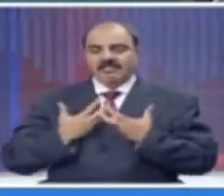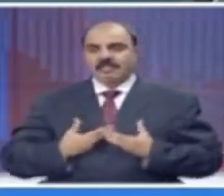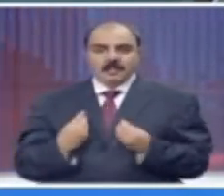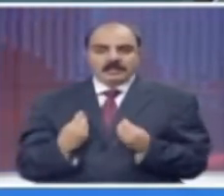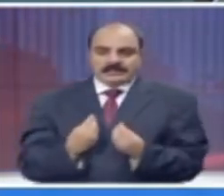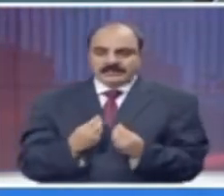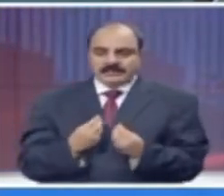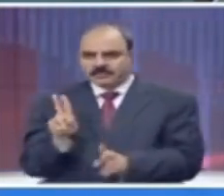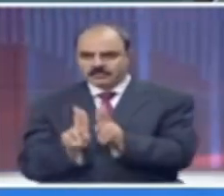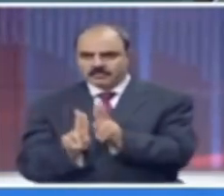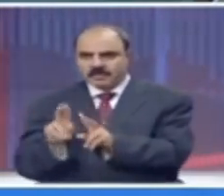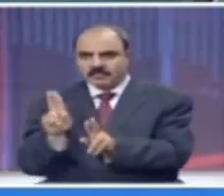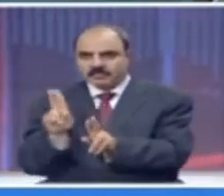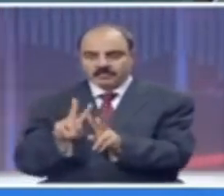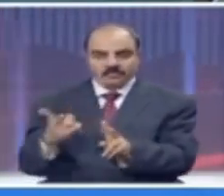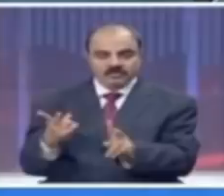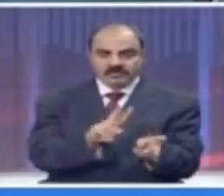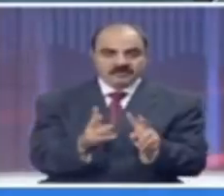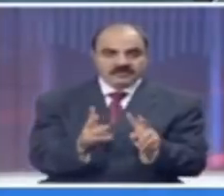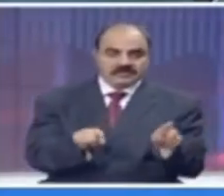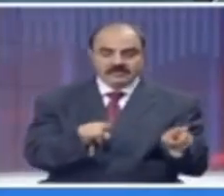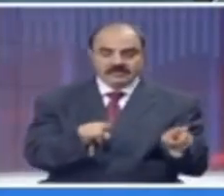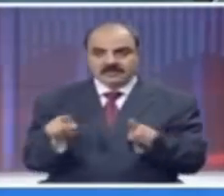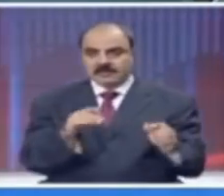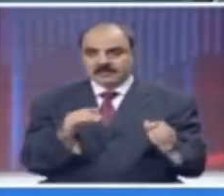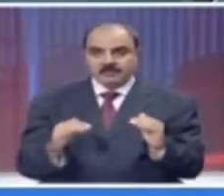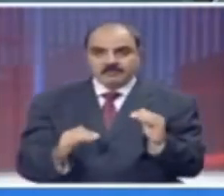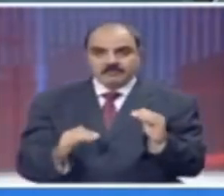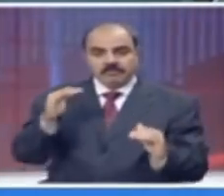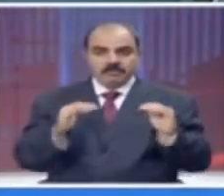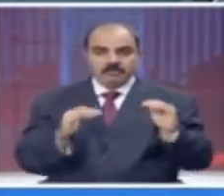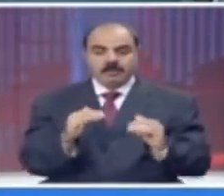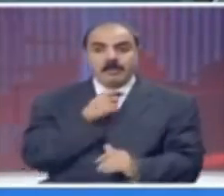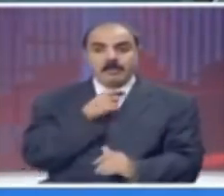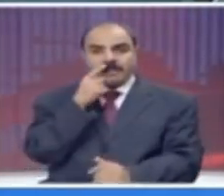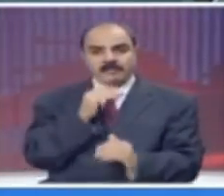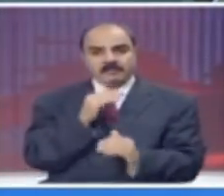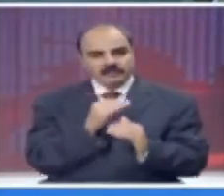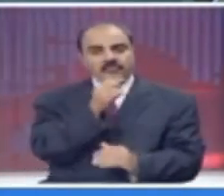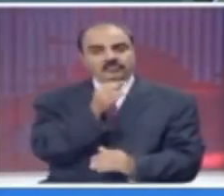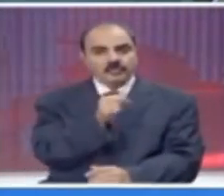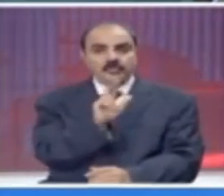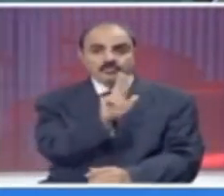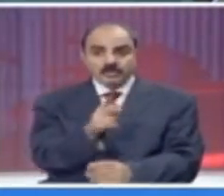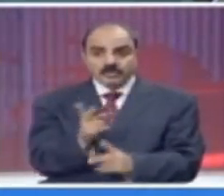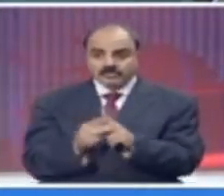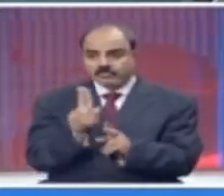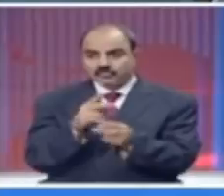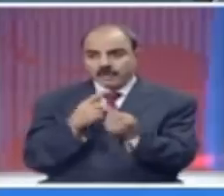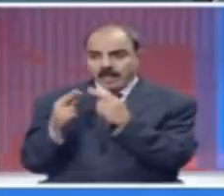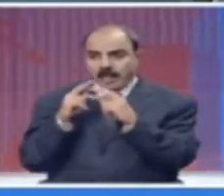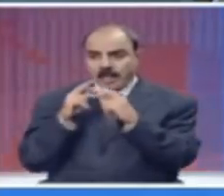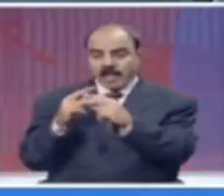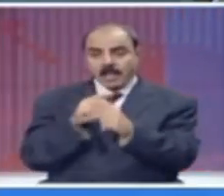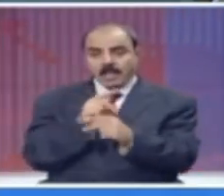إعطاء استطلاعات الرأي تفوقا كبير عن المرشح الآخر. نعم، لا يزال بايدن يتقدم عن ترامب